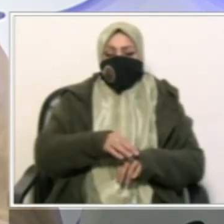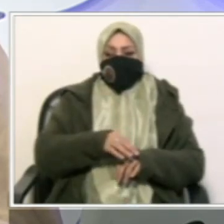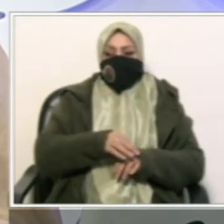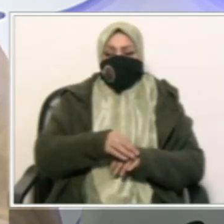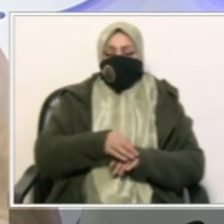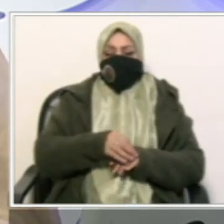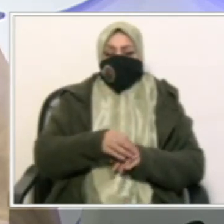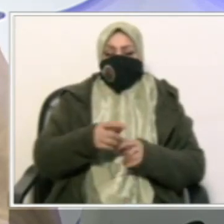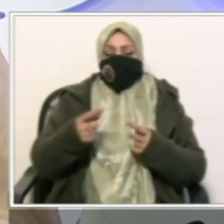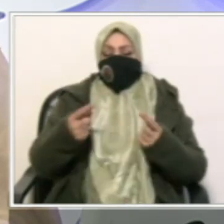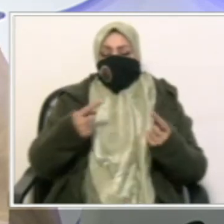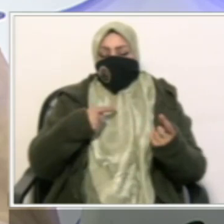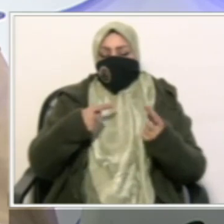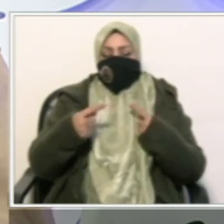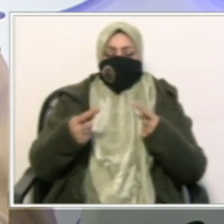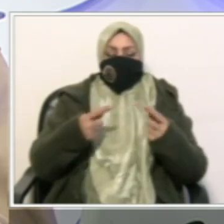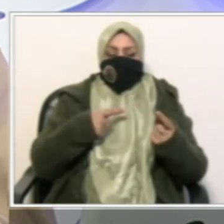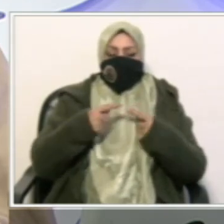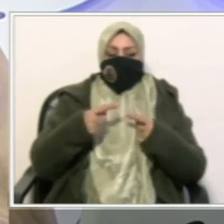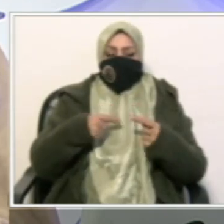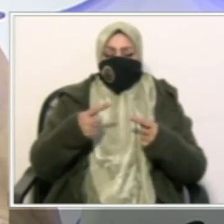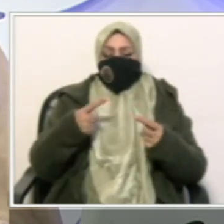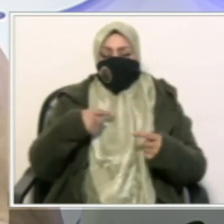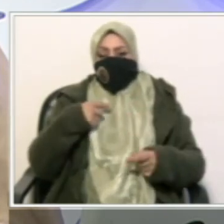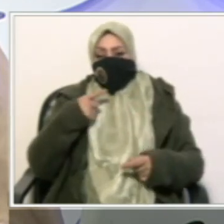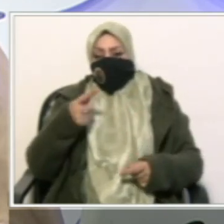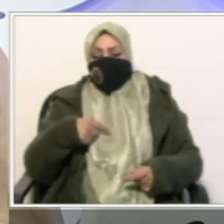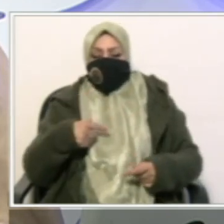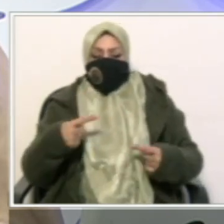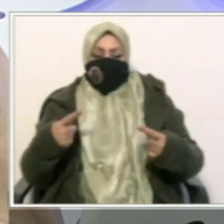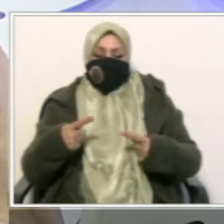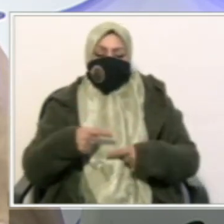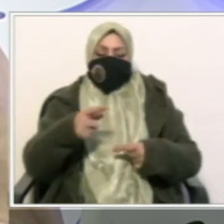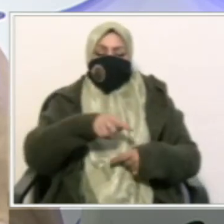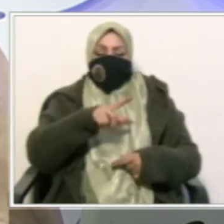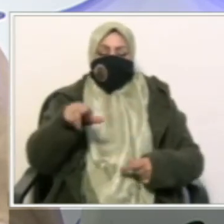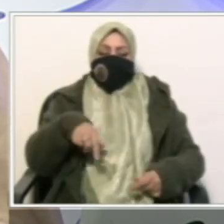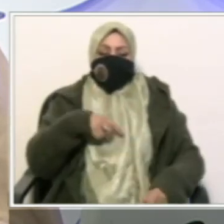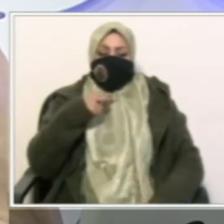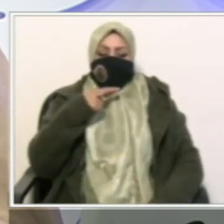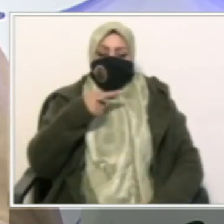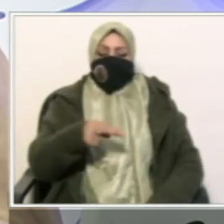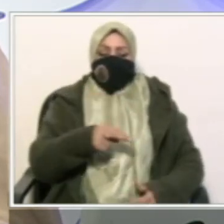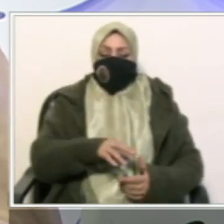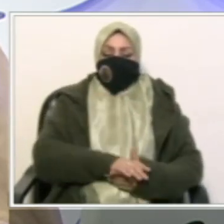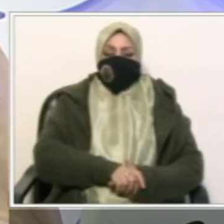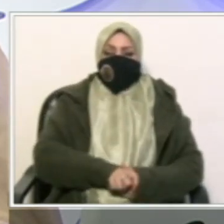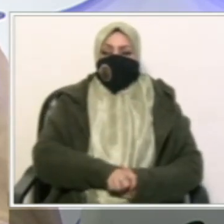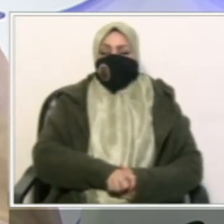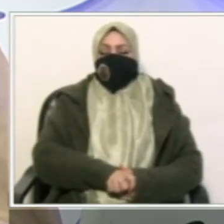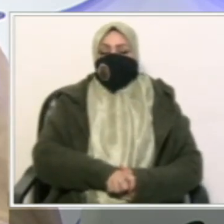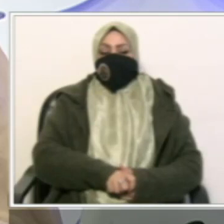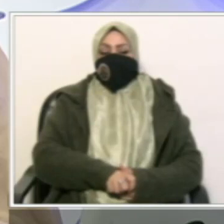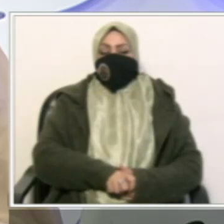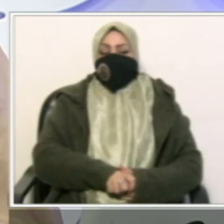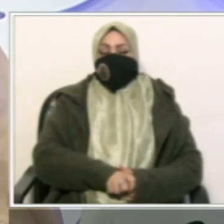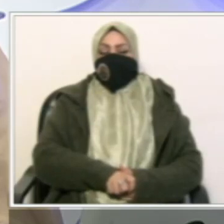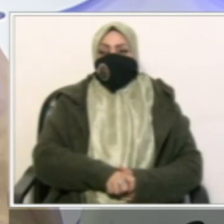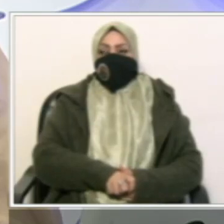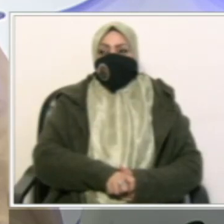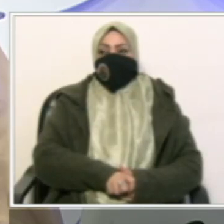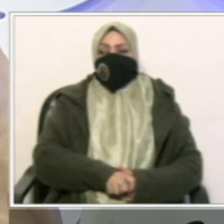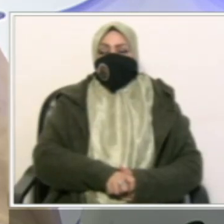ومناوراتهم، مع احترامي على ما تلفظ به لعله، يعني ما وقع فيه أهل البرلمان وأهل المجلس